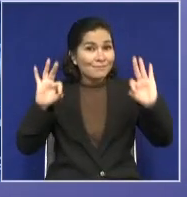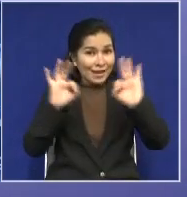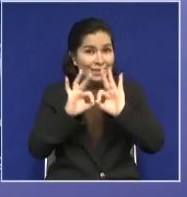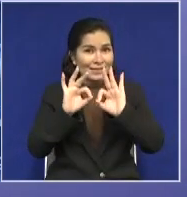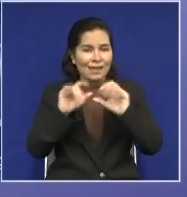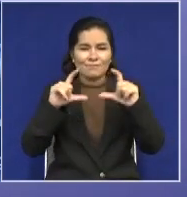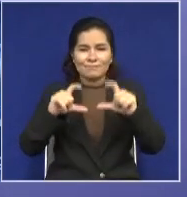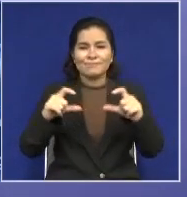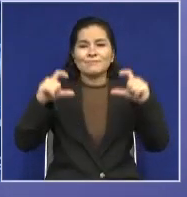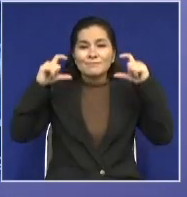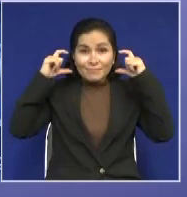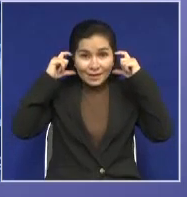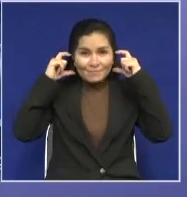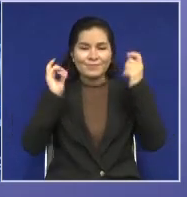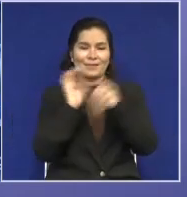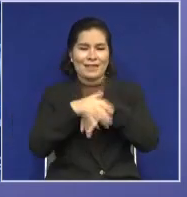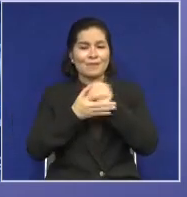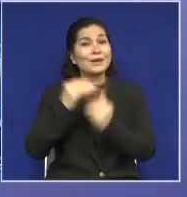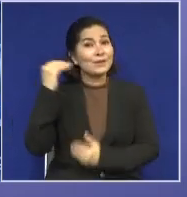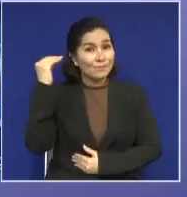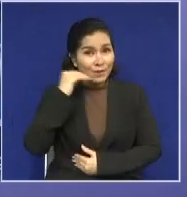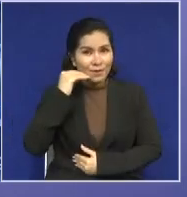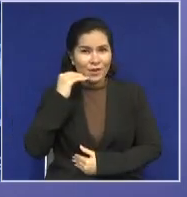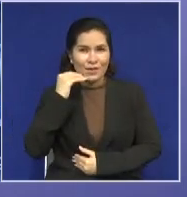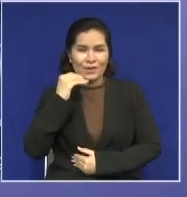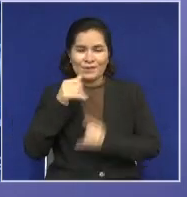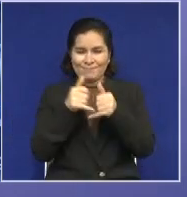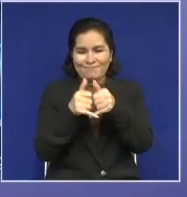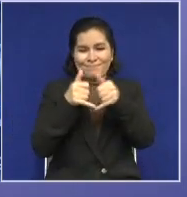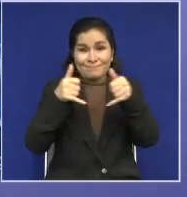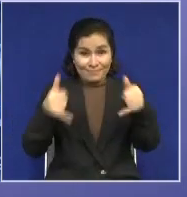น้ากากอนามัยล้างมือบ่อยๆแล้วก็รักษาระยะห่างระหว่างกันนะคะ